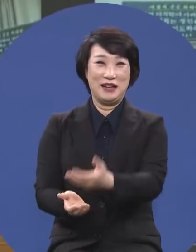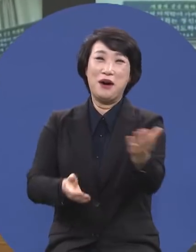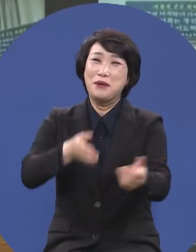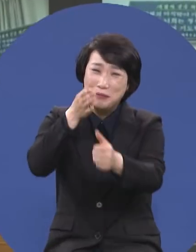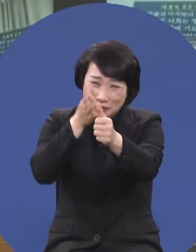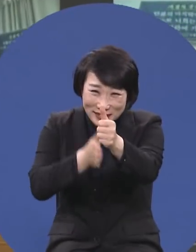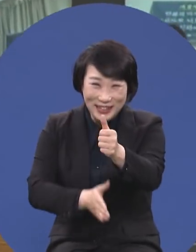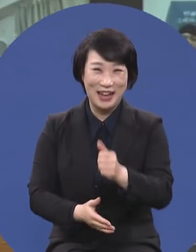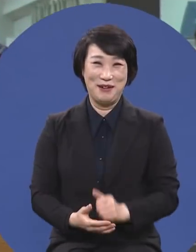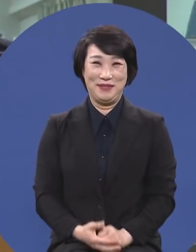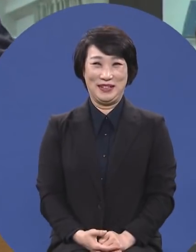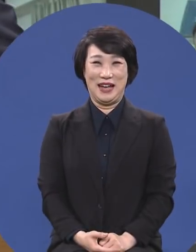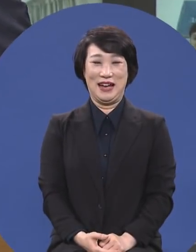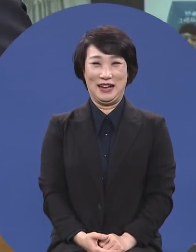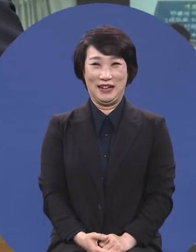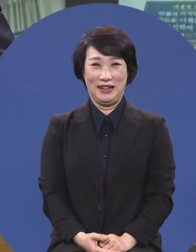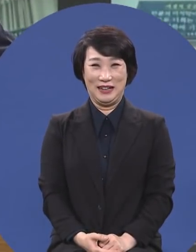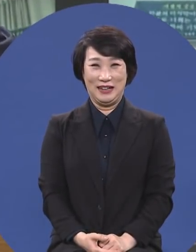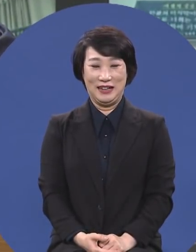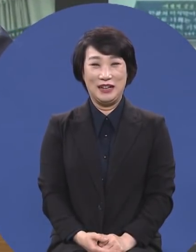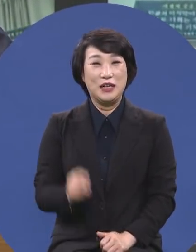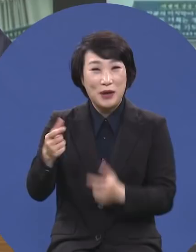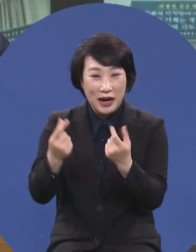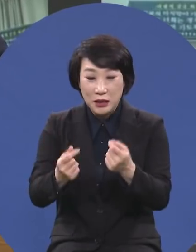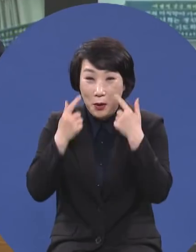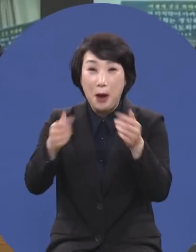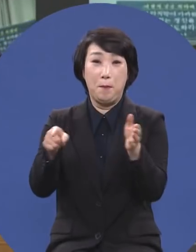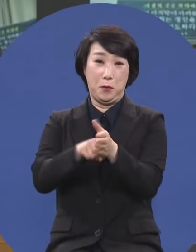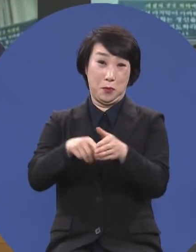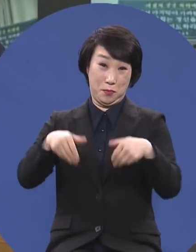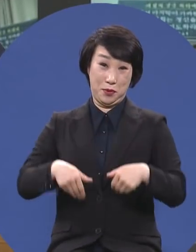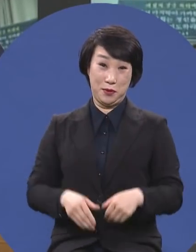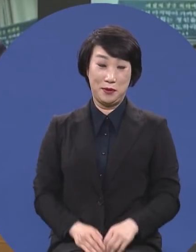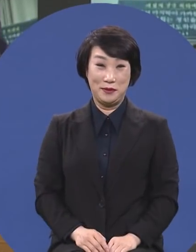축원합니다. 축원합니다. 이런 확신.